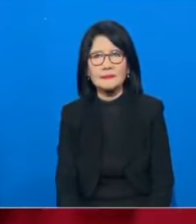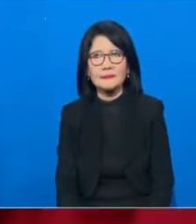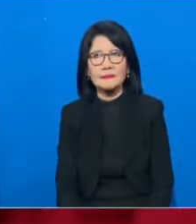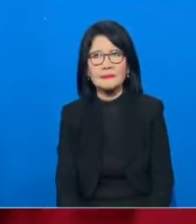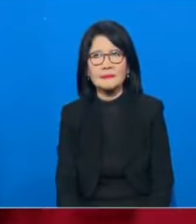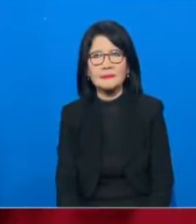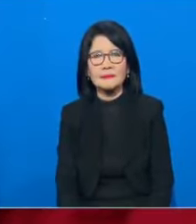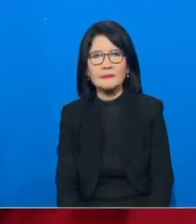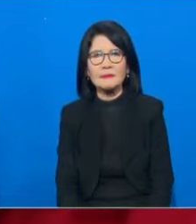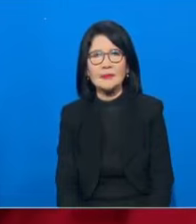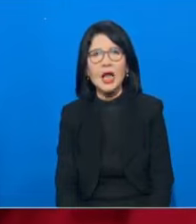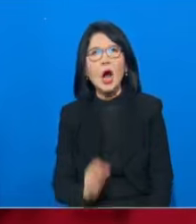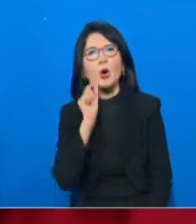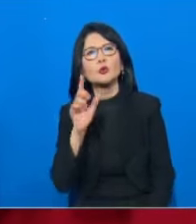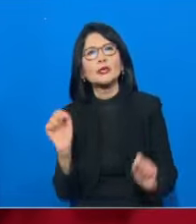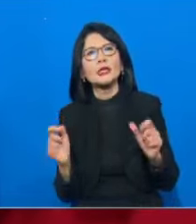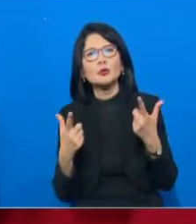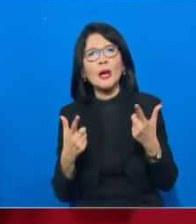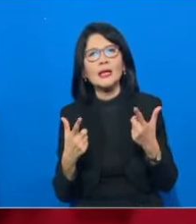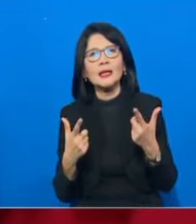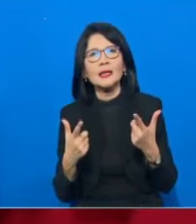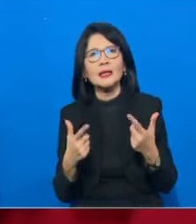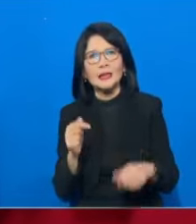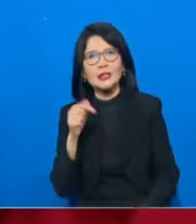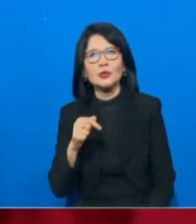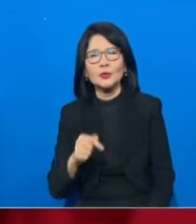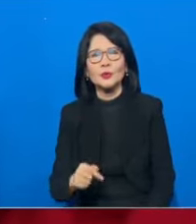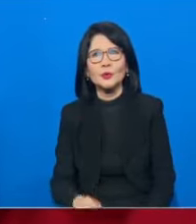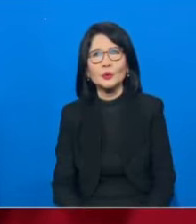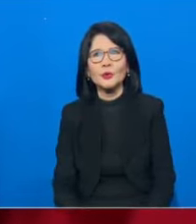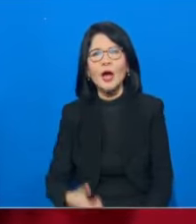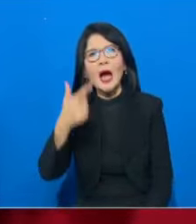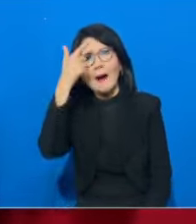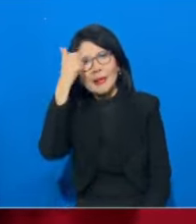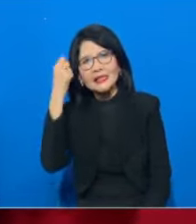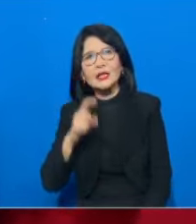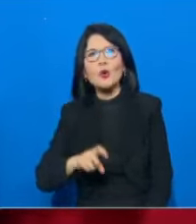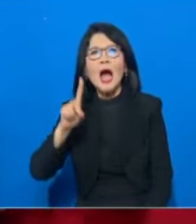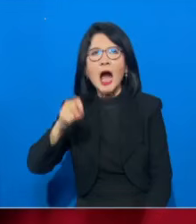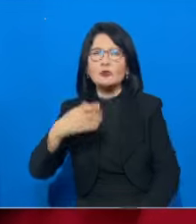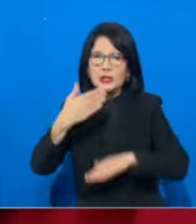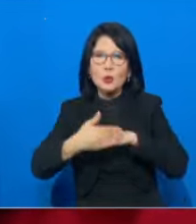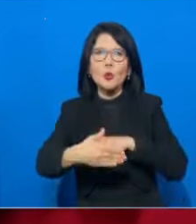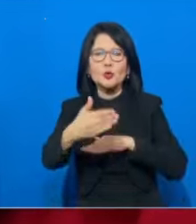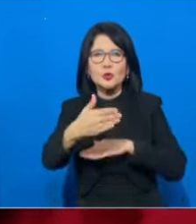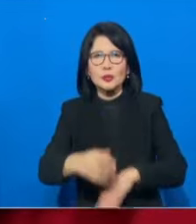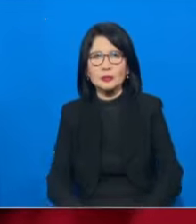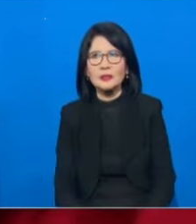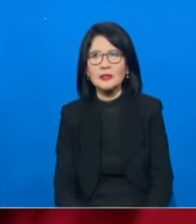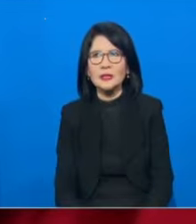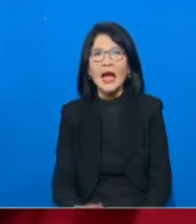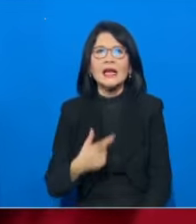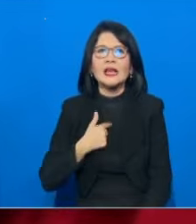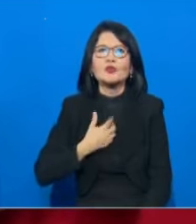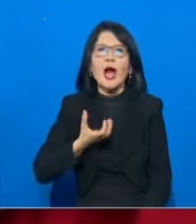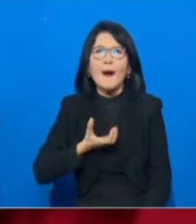apa ya untuk kehidupan sih memang eh belajar itu kan harus terus lah Mas Ya saya juga pengin